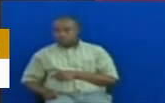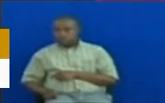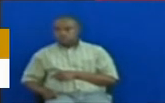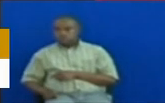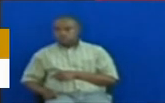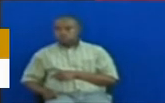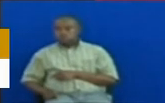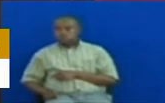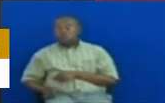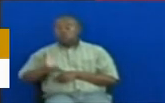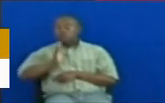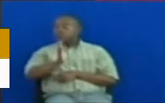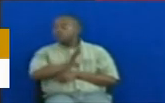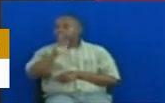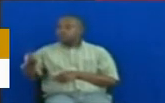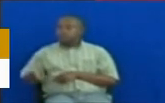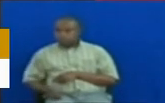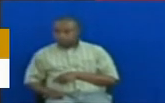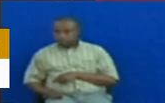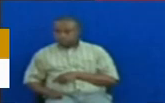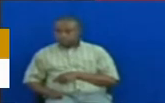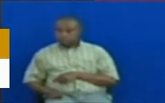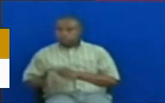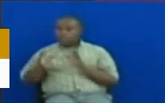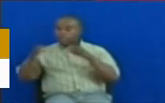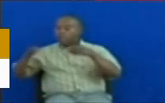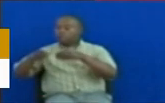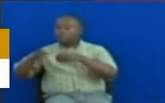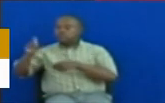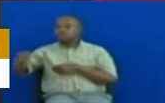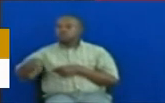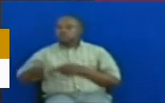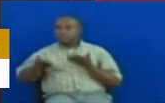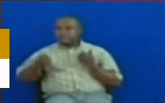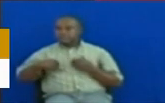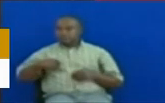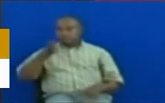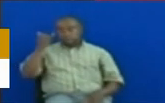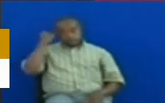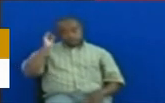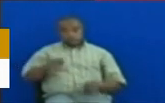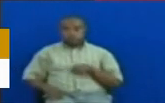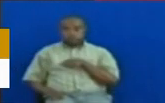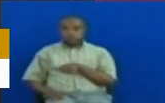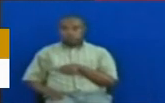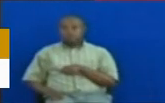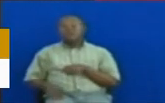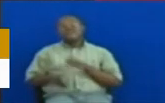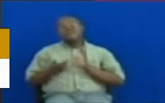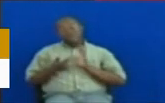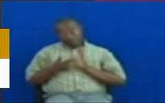kuna nani pale, kuna committee. Sasa nilikuwa na shauri kama